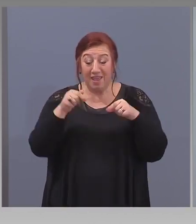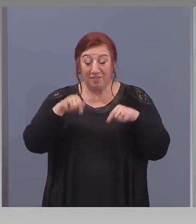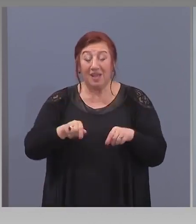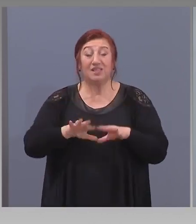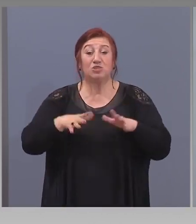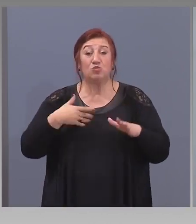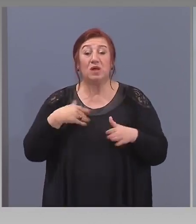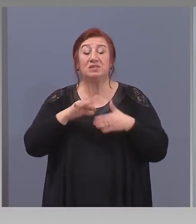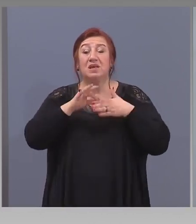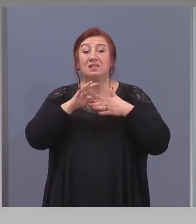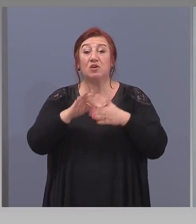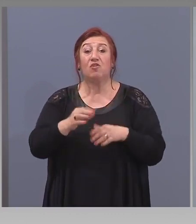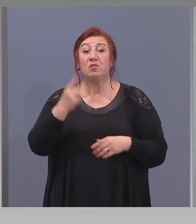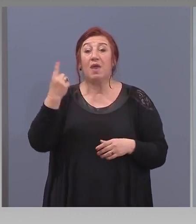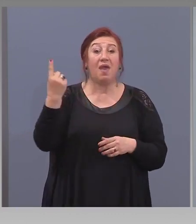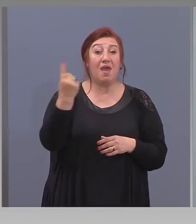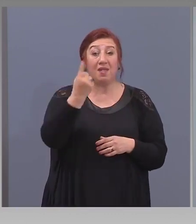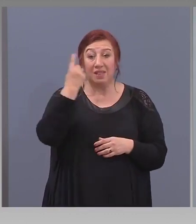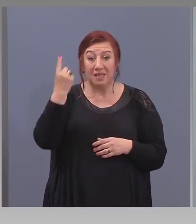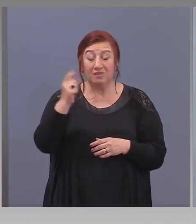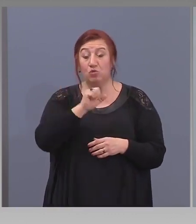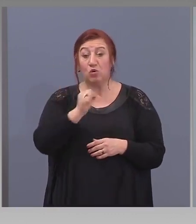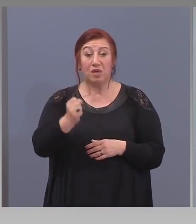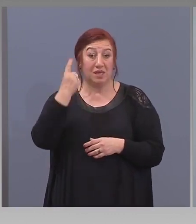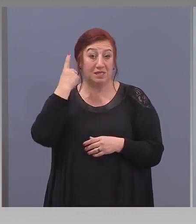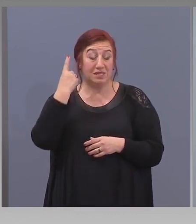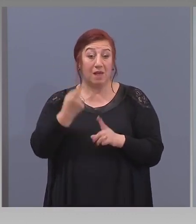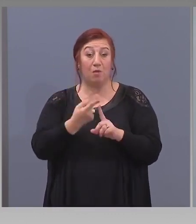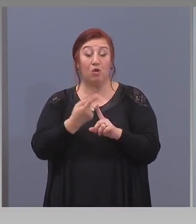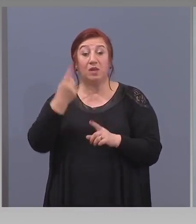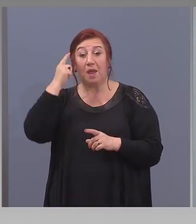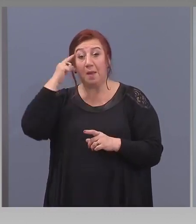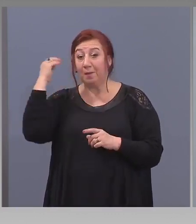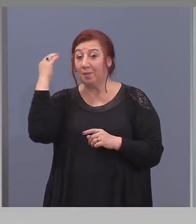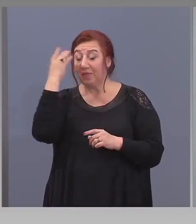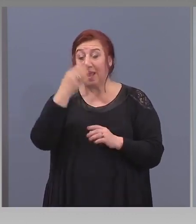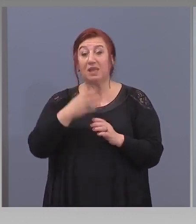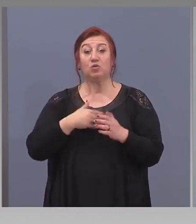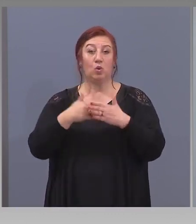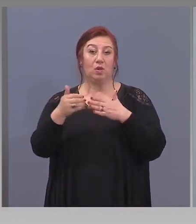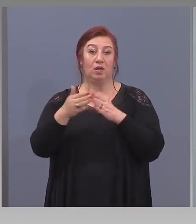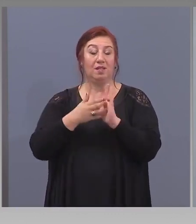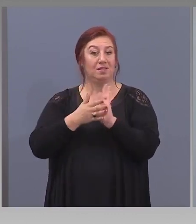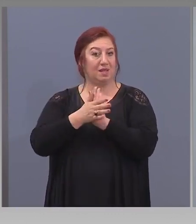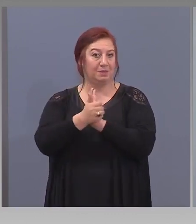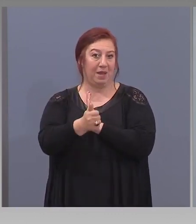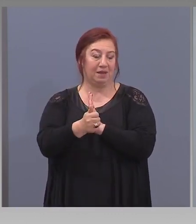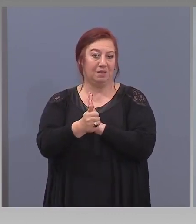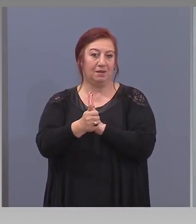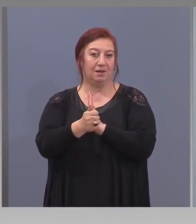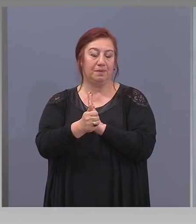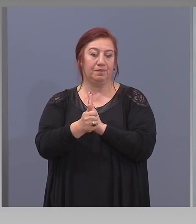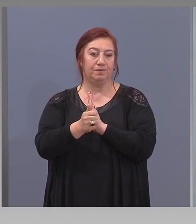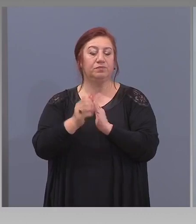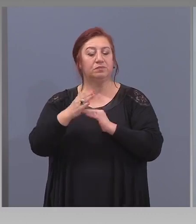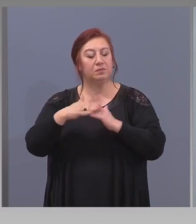единствено и само от мнението на специалистите и